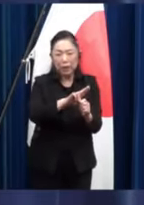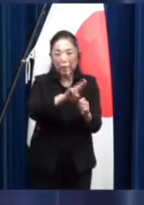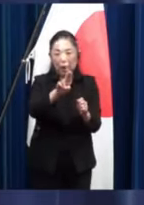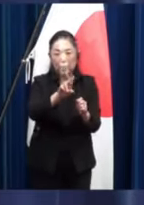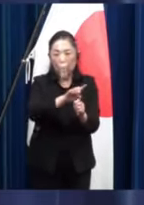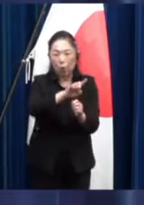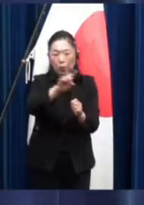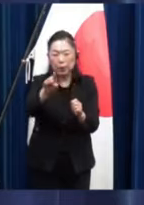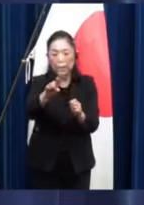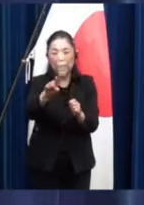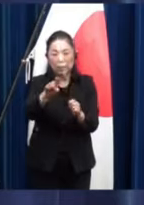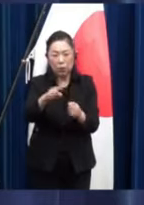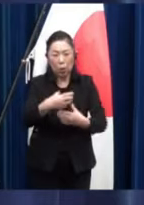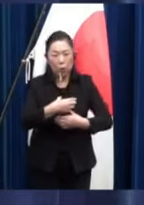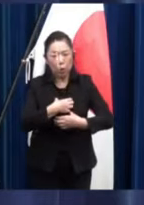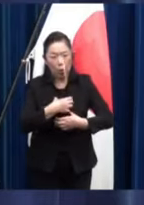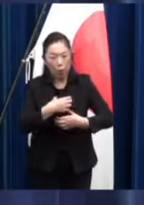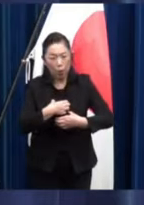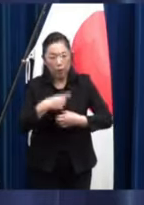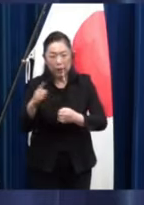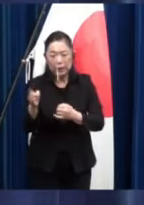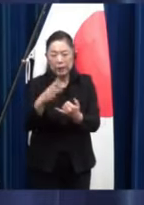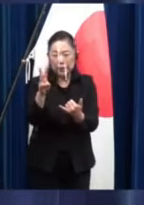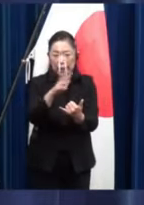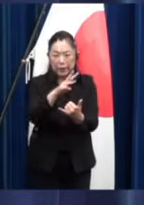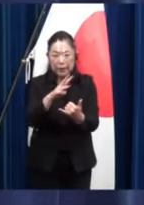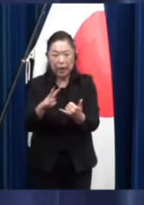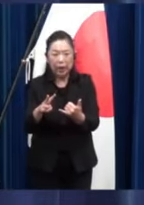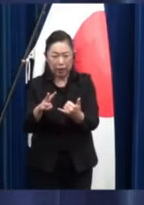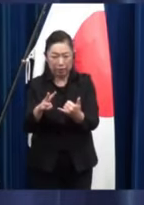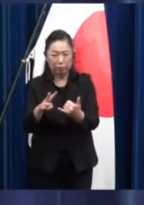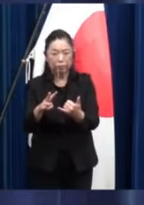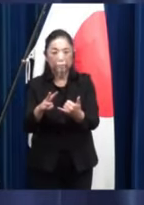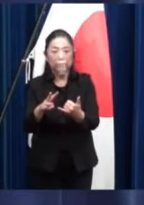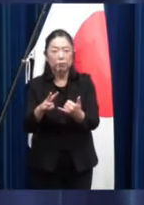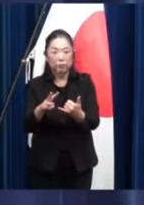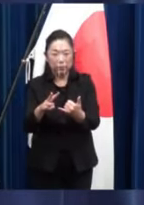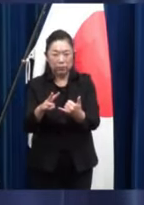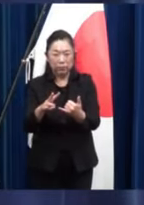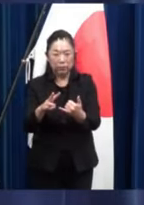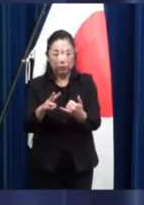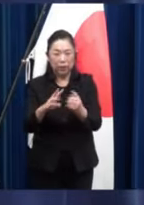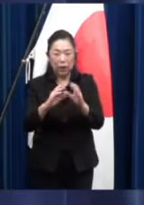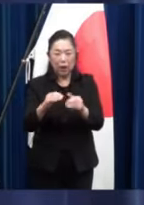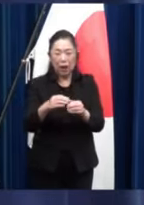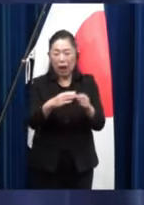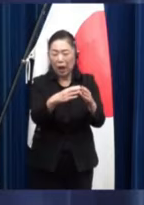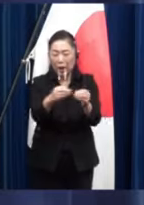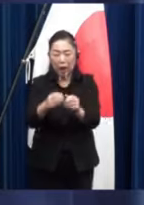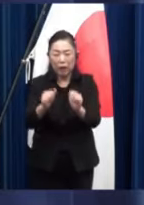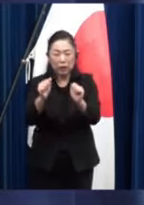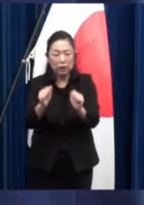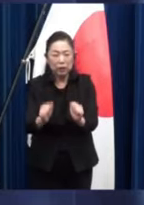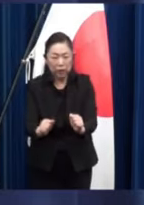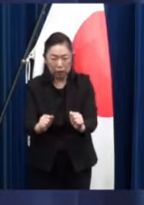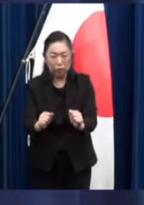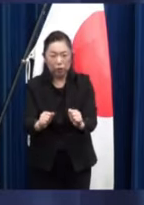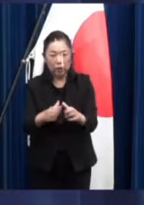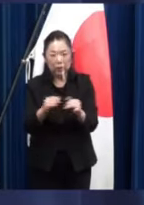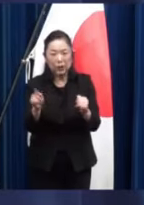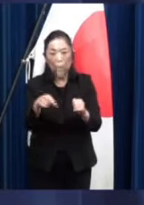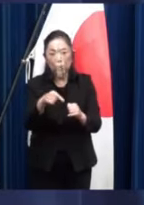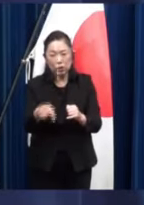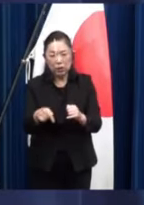威、自然災害、海外在留の日本国民へのテロの危険